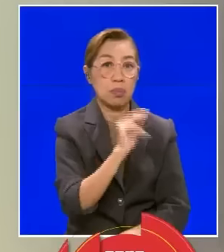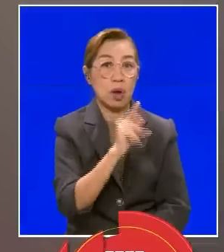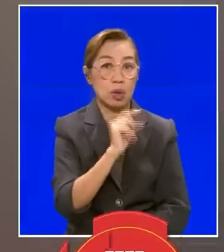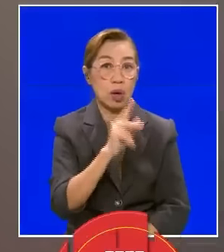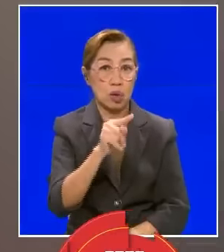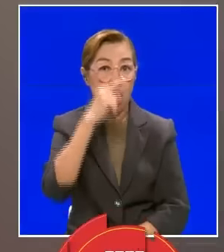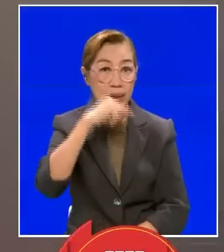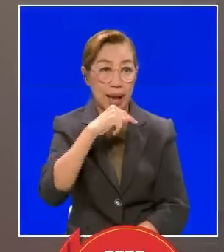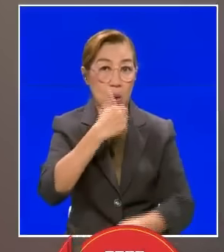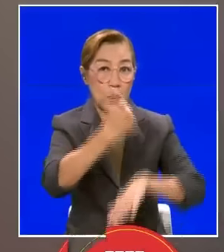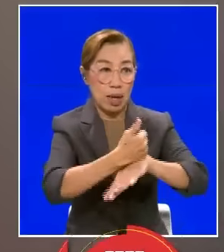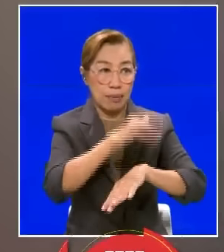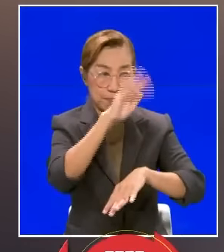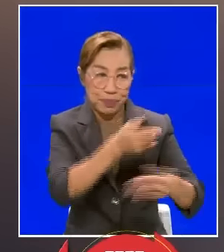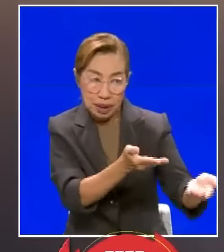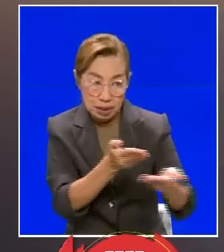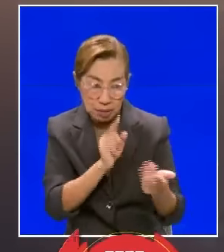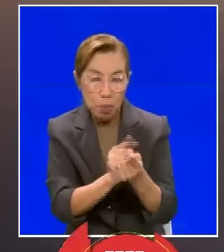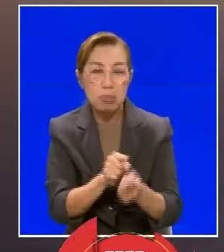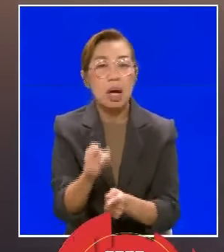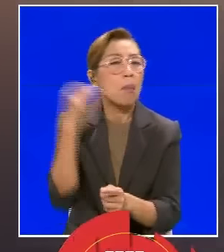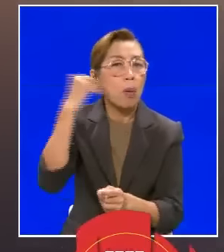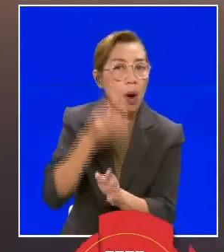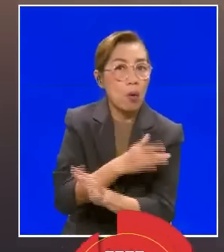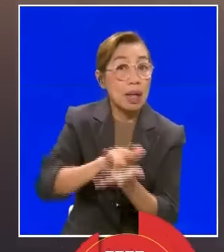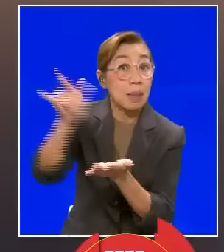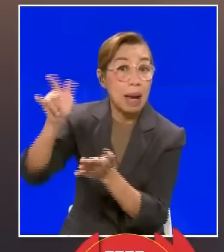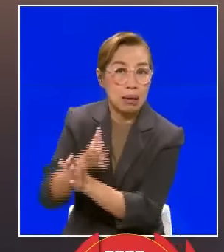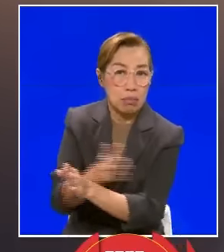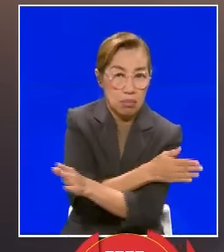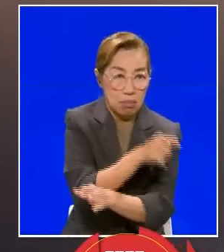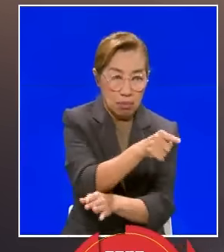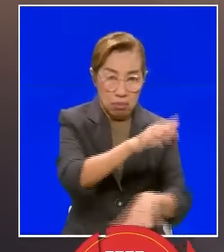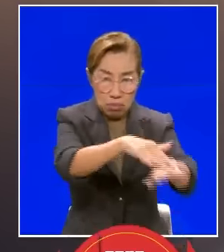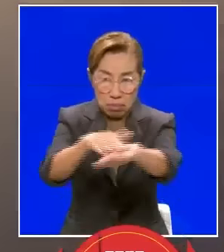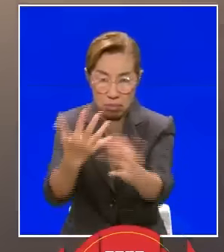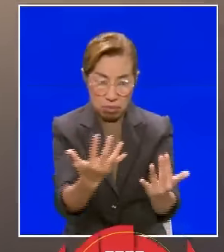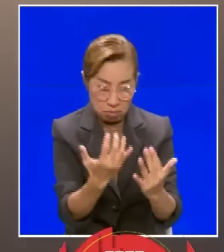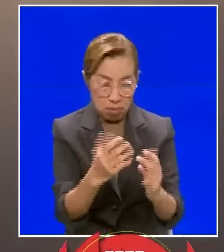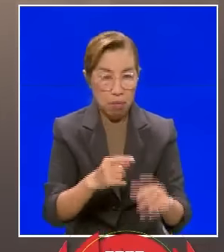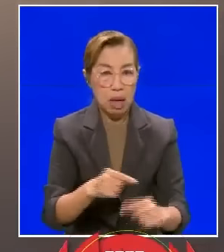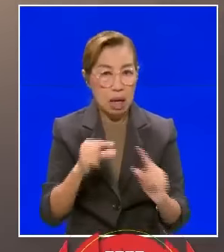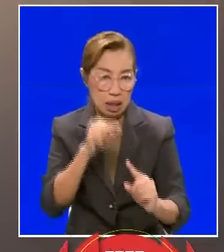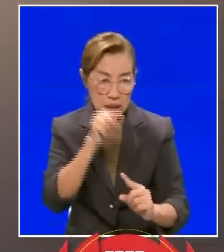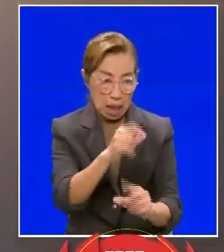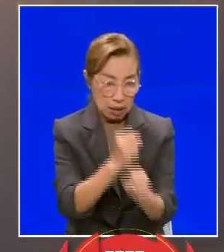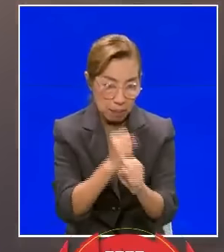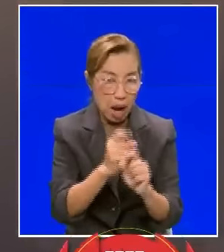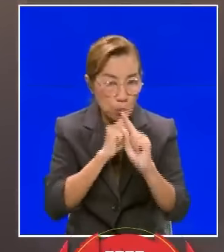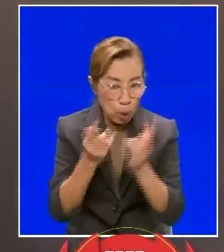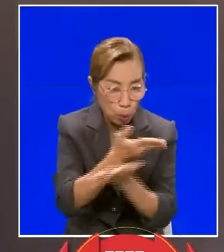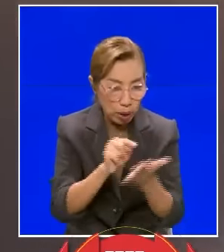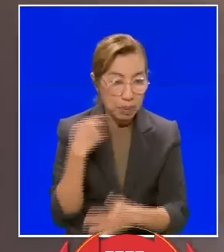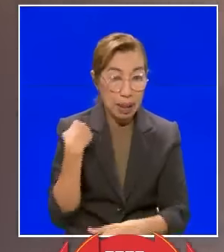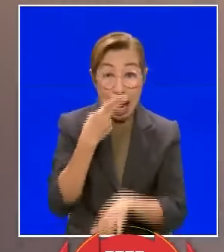ครั้งอ่ะเวลาท่านจะบินอ่ะท่านก็จะเชิญข้าราชการมาสั่งงานมาดูข้อราชการแล้วก็คุยงานกันก่อนเนี่ย